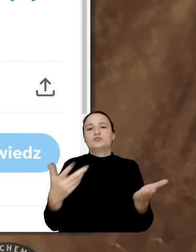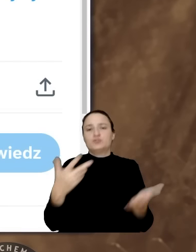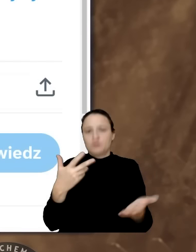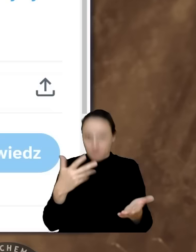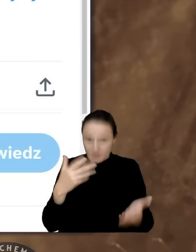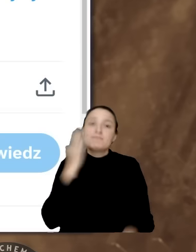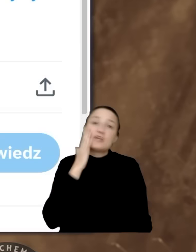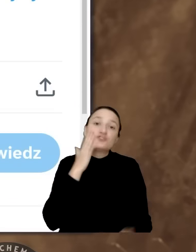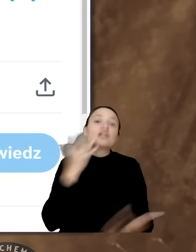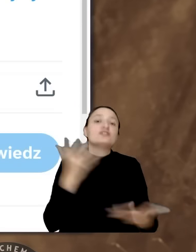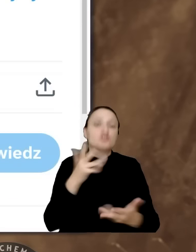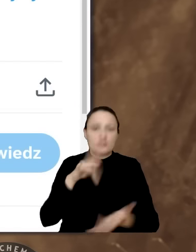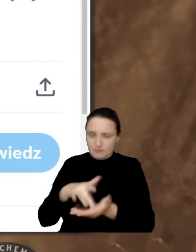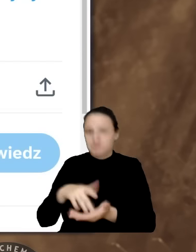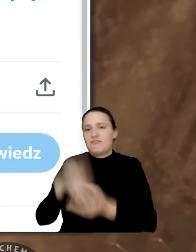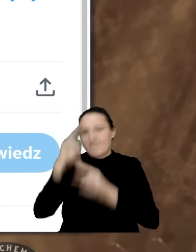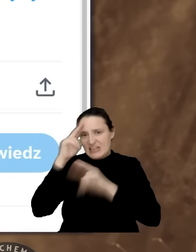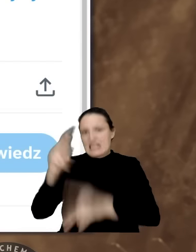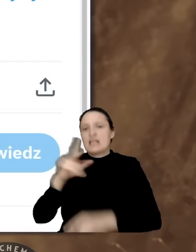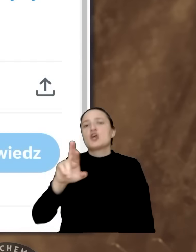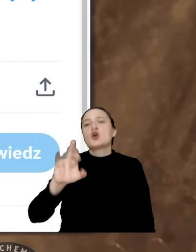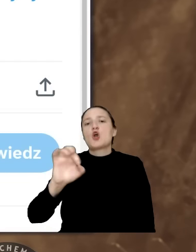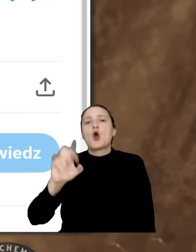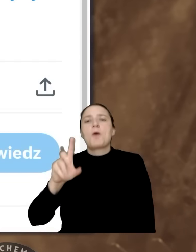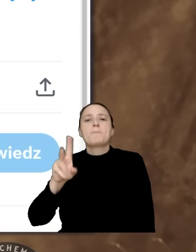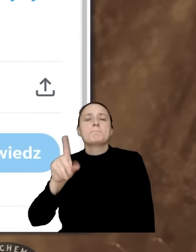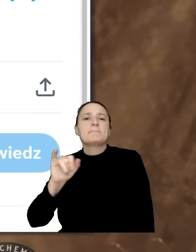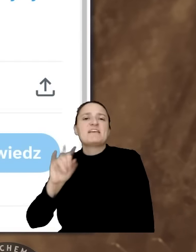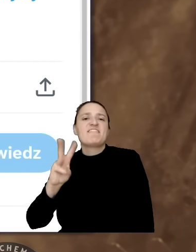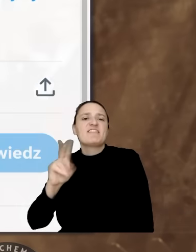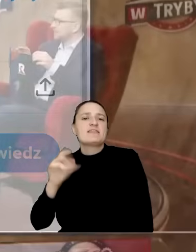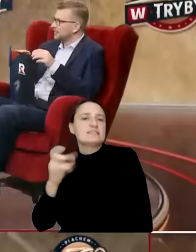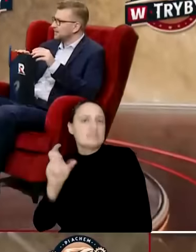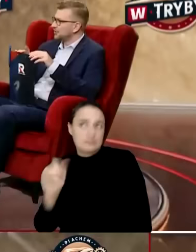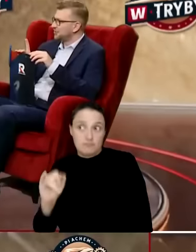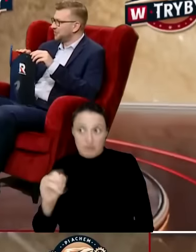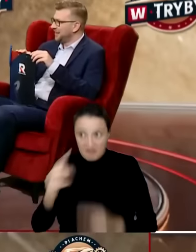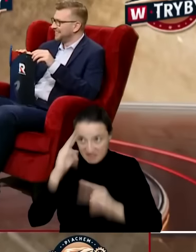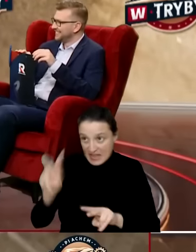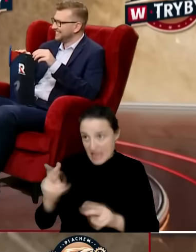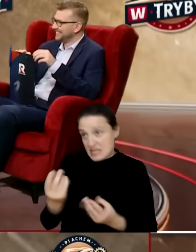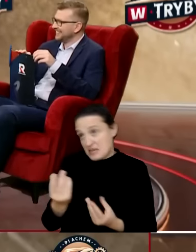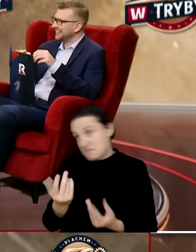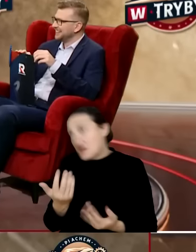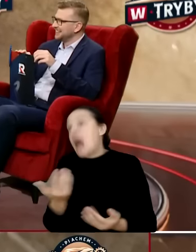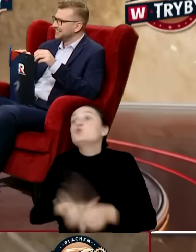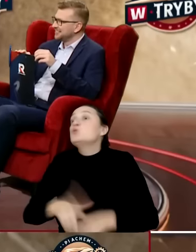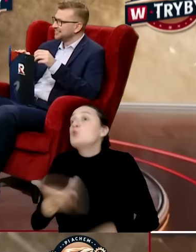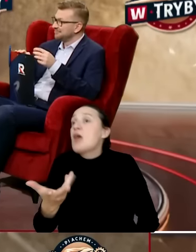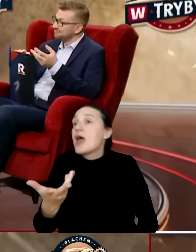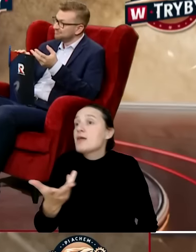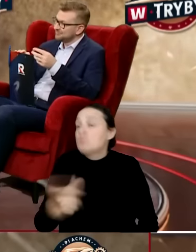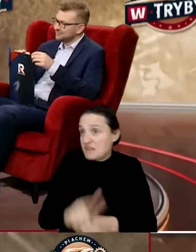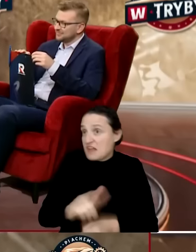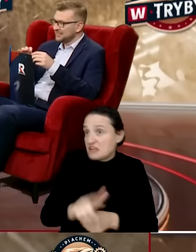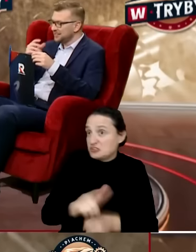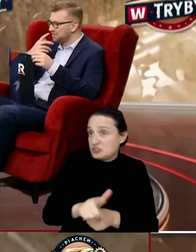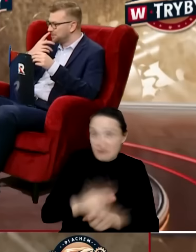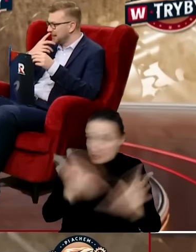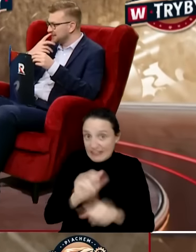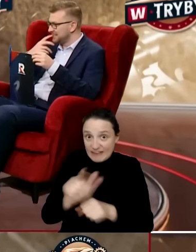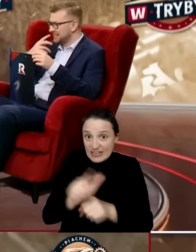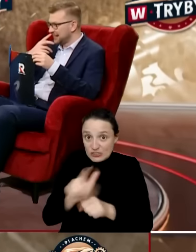pani Wiolka Blake. Ciekawe, za ile napisała. By wynajął Kropiwnicki mieszkanie. I które? I które? Może te 12, bo wtedy